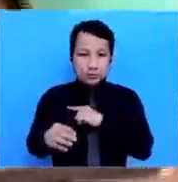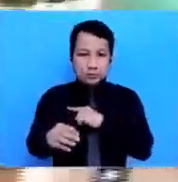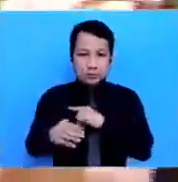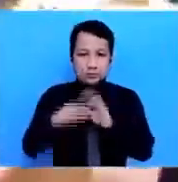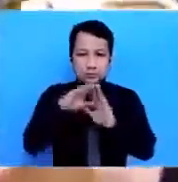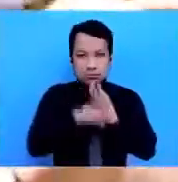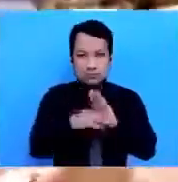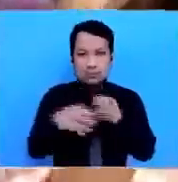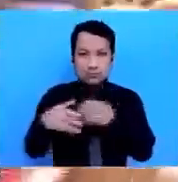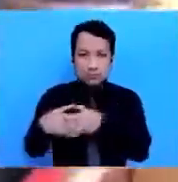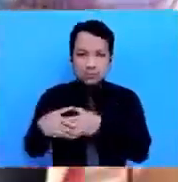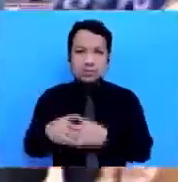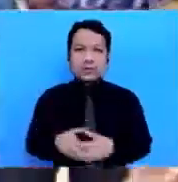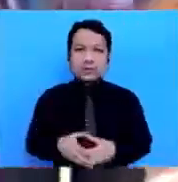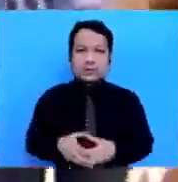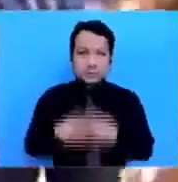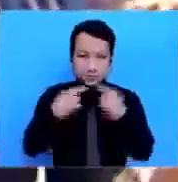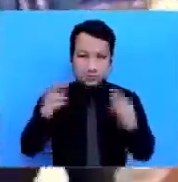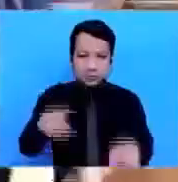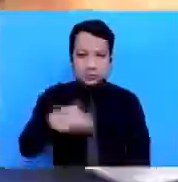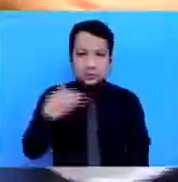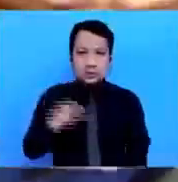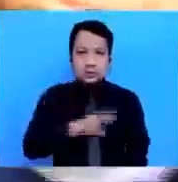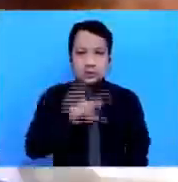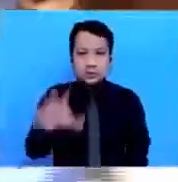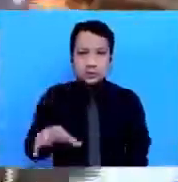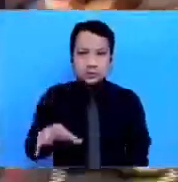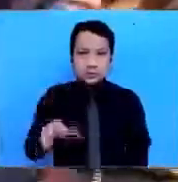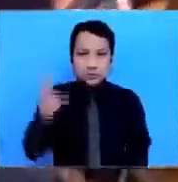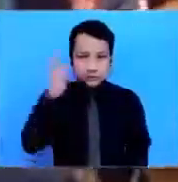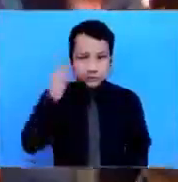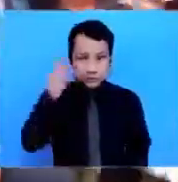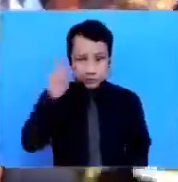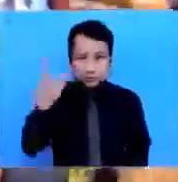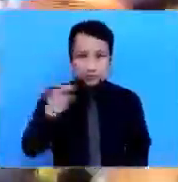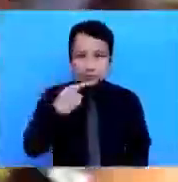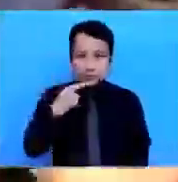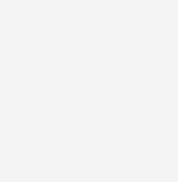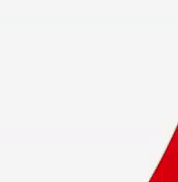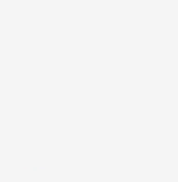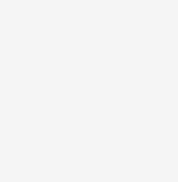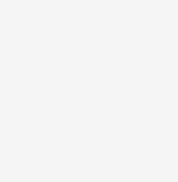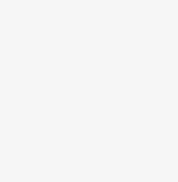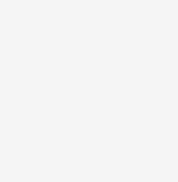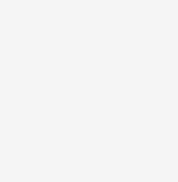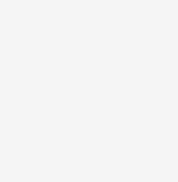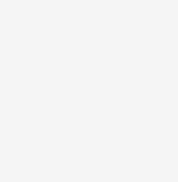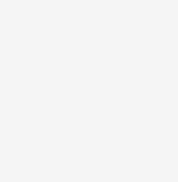Nagbabalita mula sa Frontline, Romel Lopez, News 5.